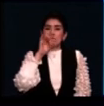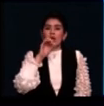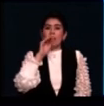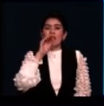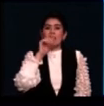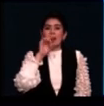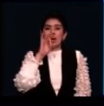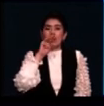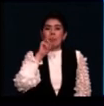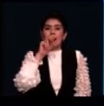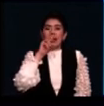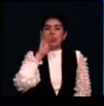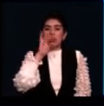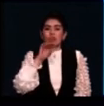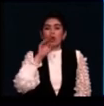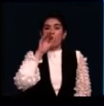formalinni